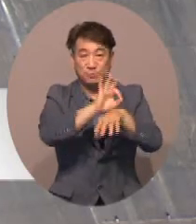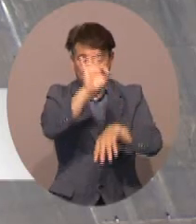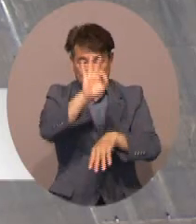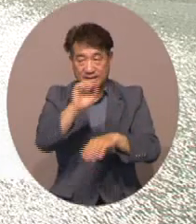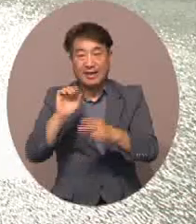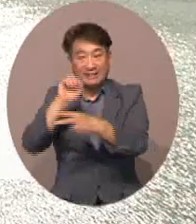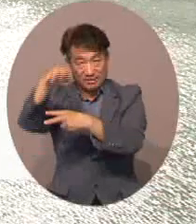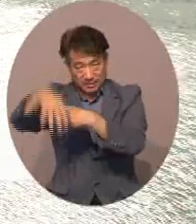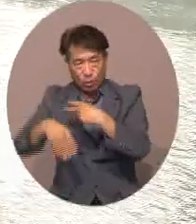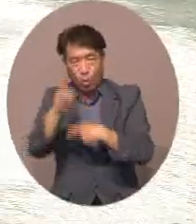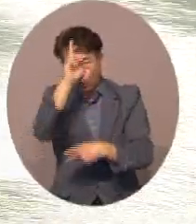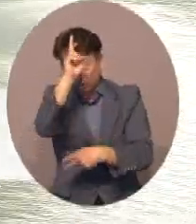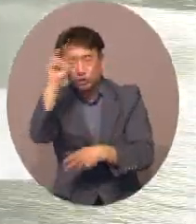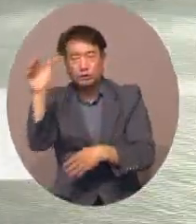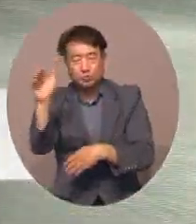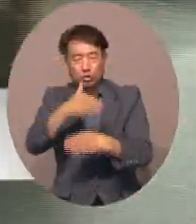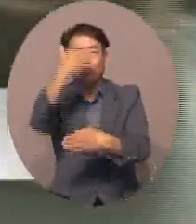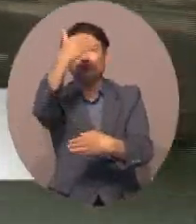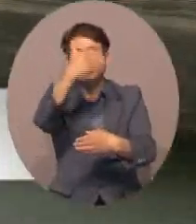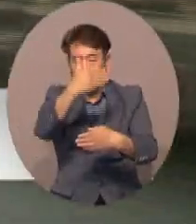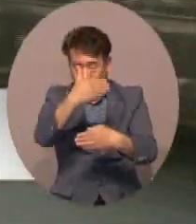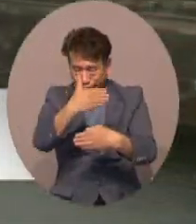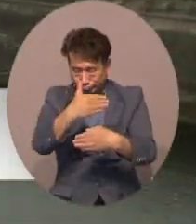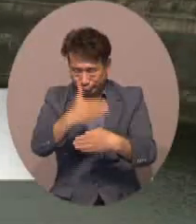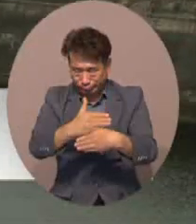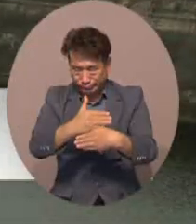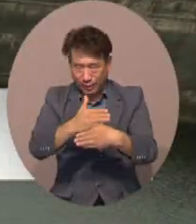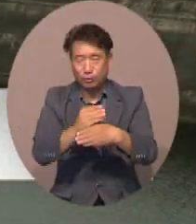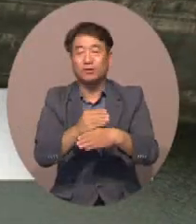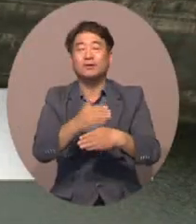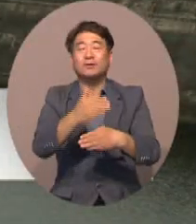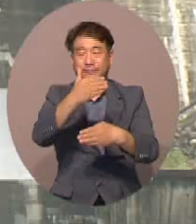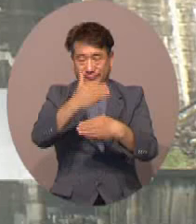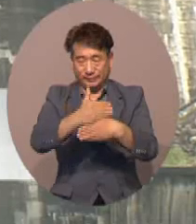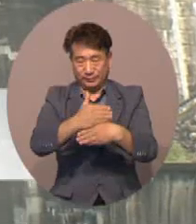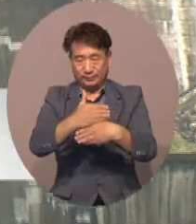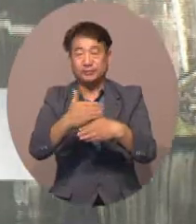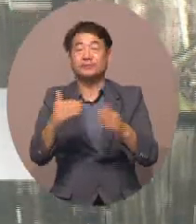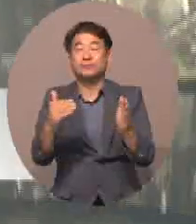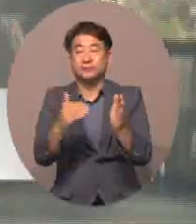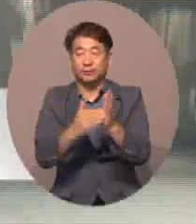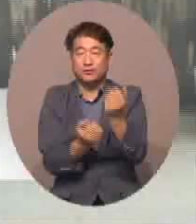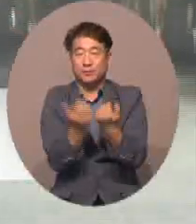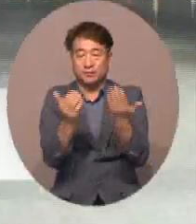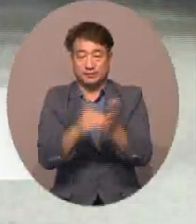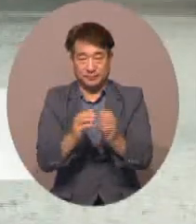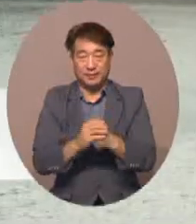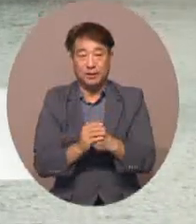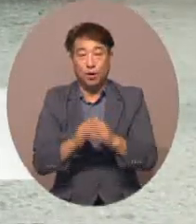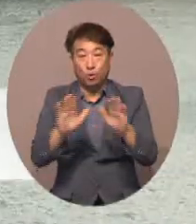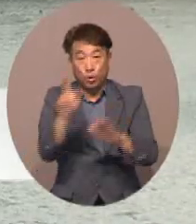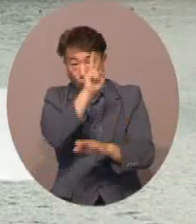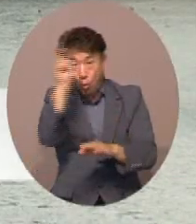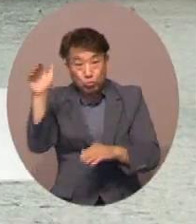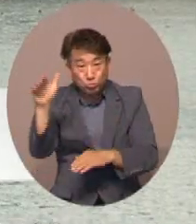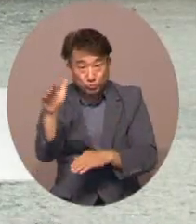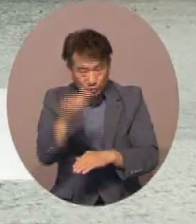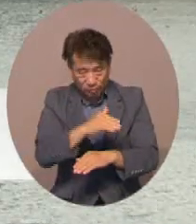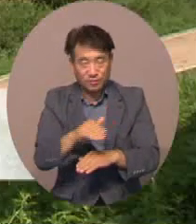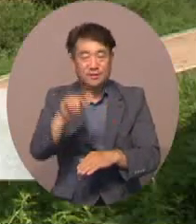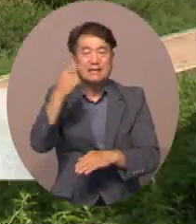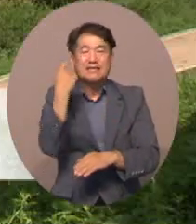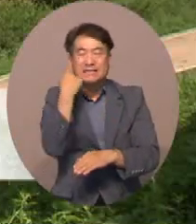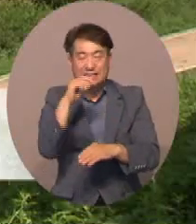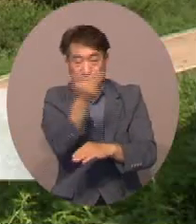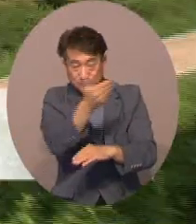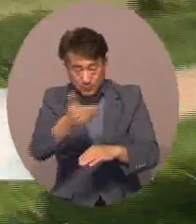정오부터 수문을 닫고 발전 목적의 방류한 진행한다고 밝혔습니다 또 오늘 오후부터 금강수계